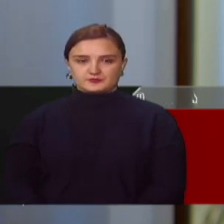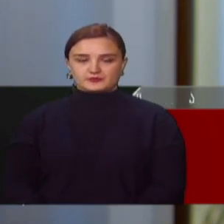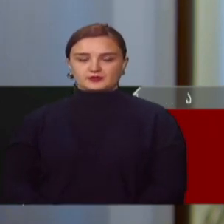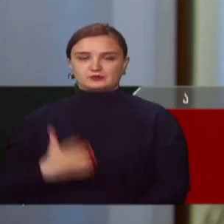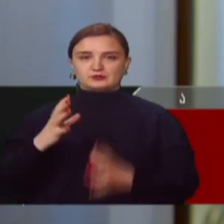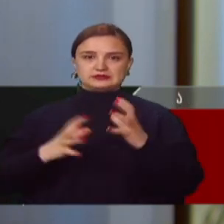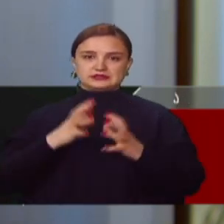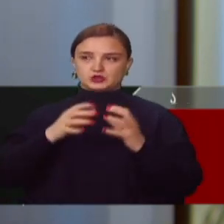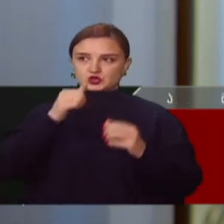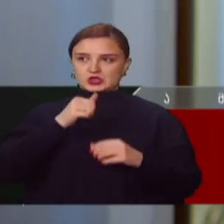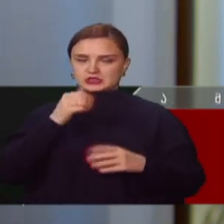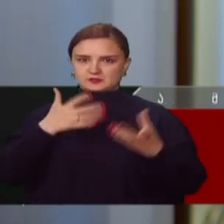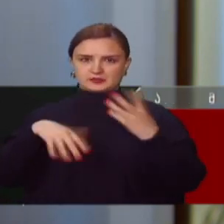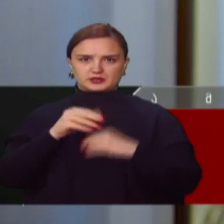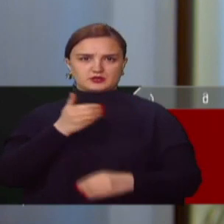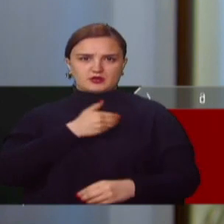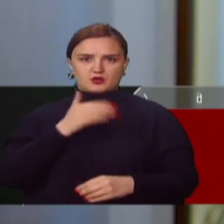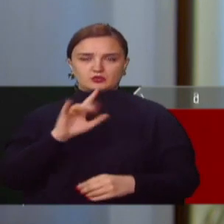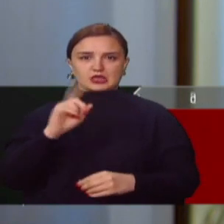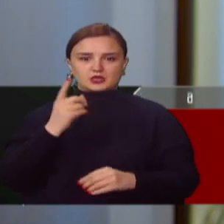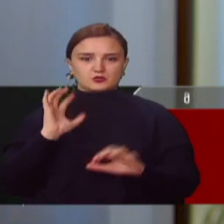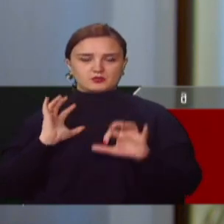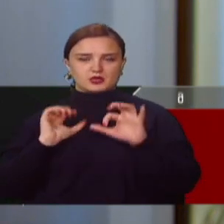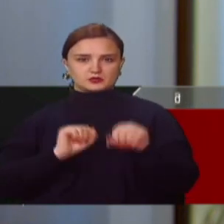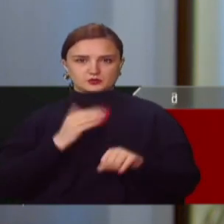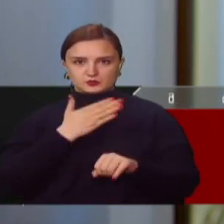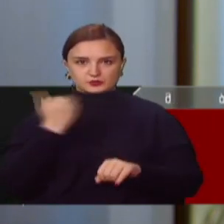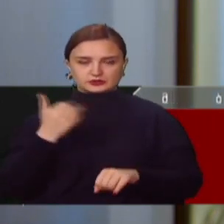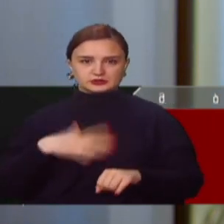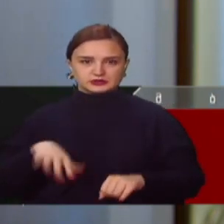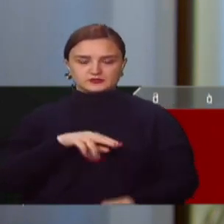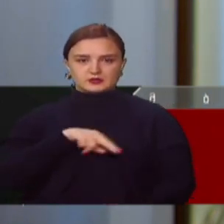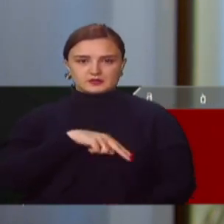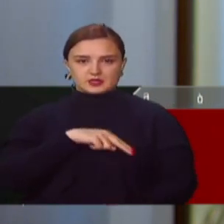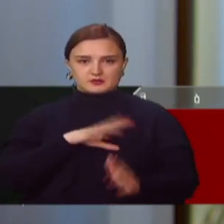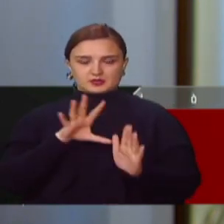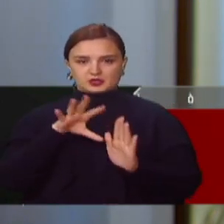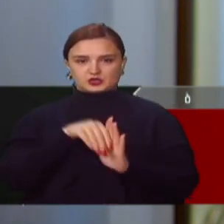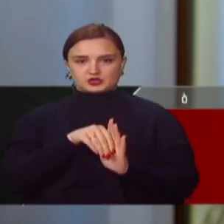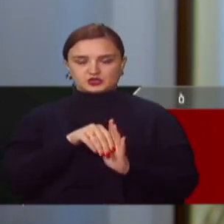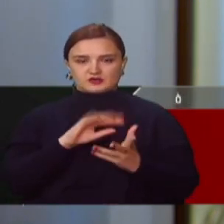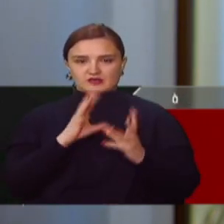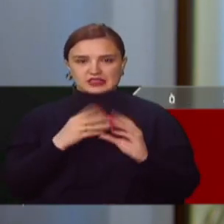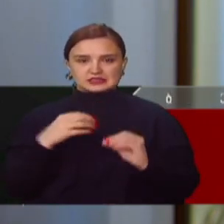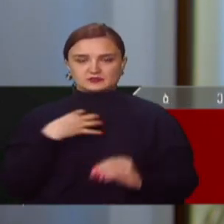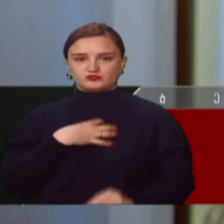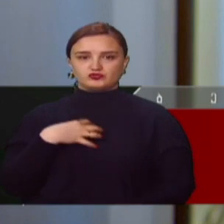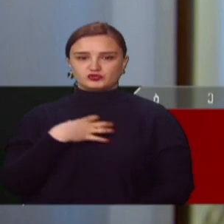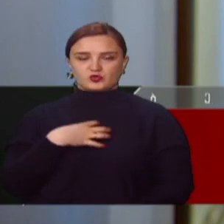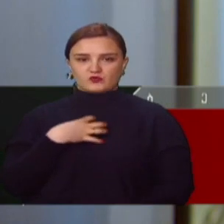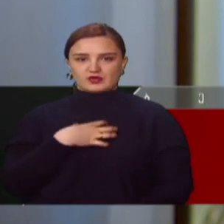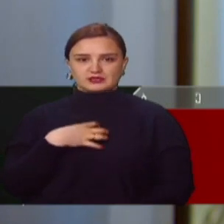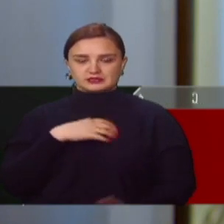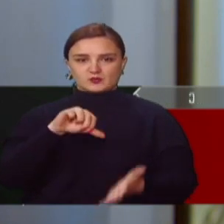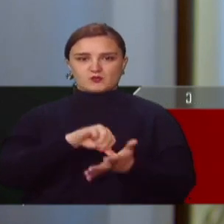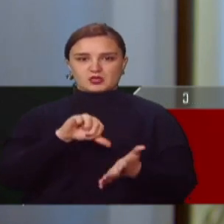საერთაშორისო ექსპერტები არ უნდოდათ, რატომ არ დაუჭირეს მხარი საქართველოს პარლამენტში ყველაზე მნიშვნელოვან